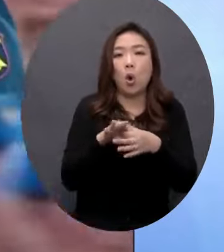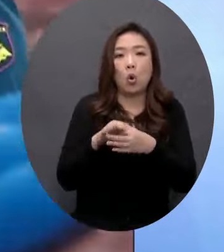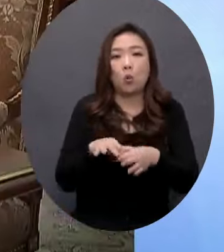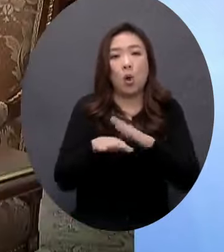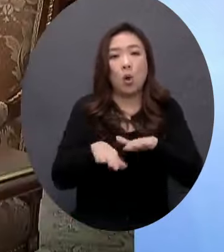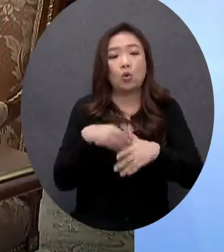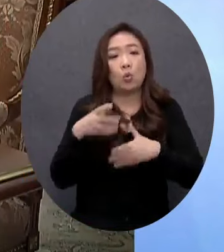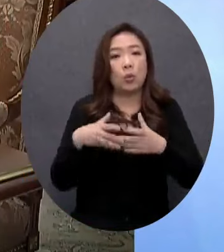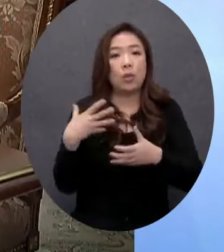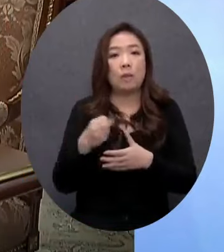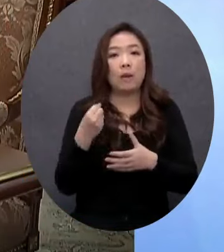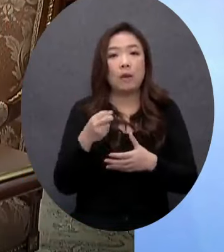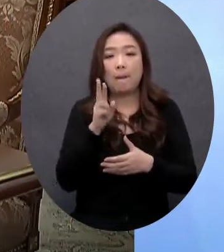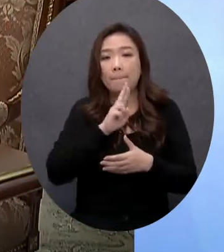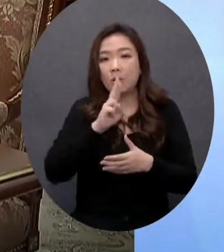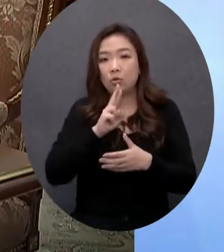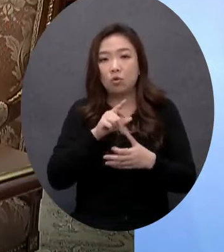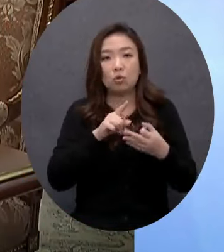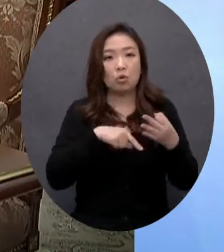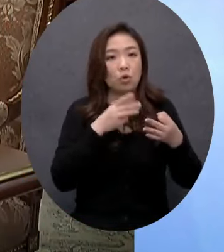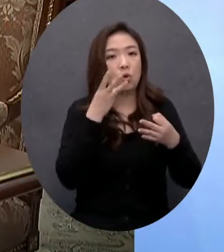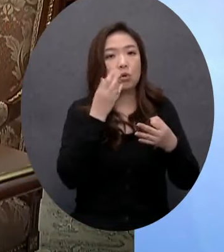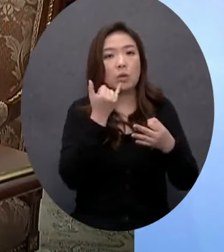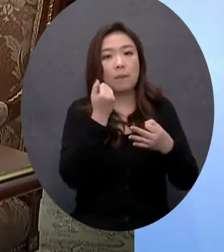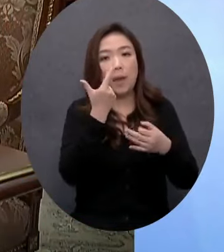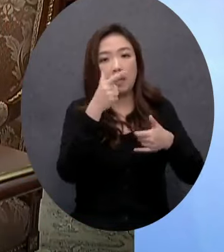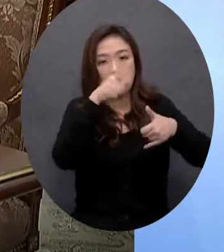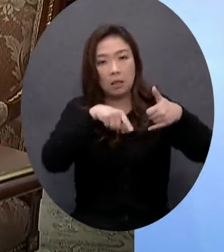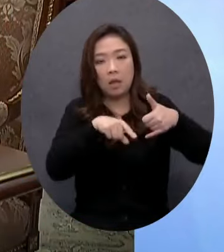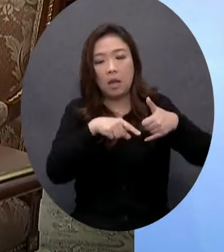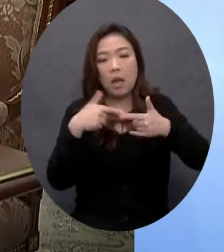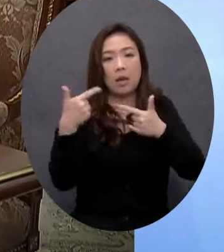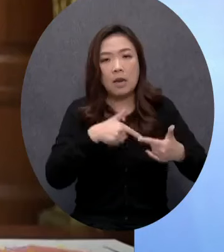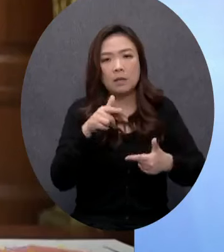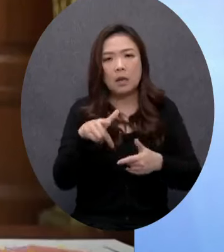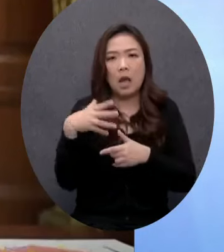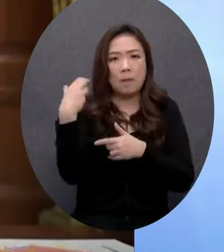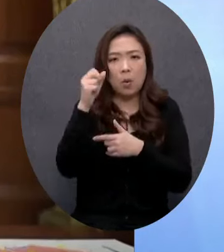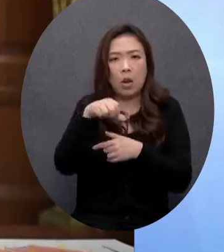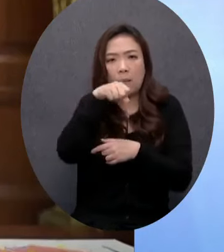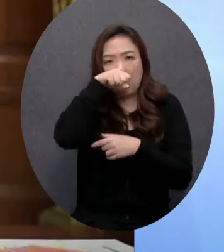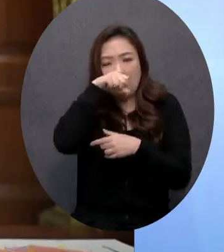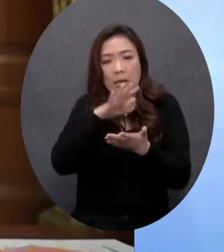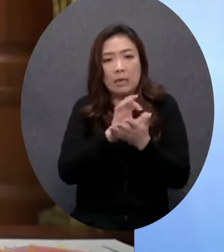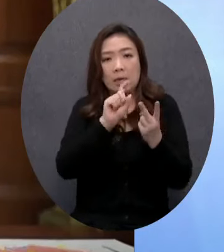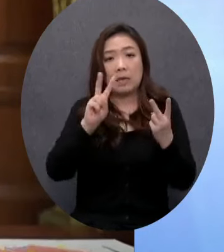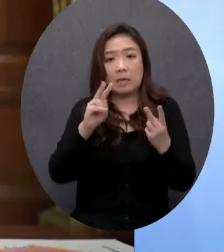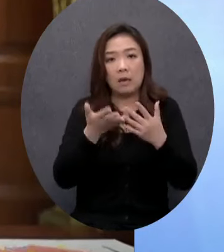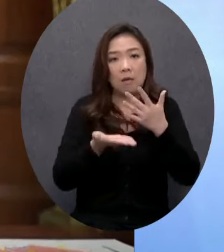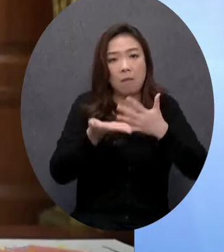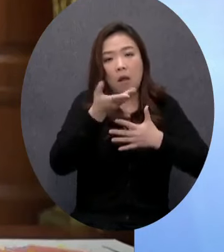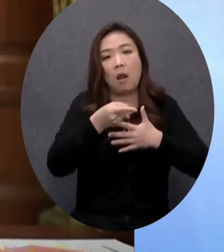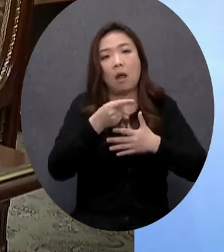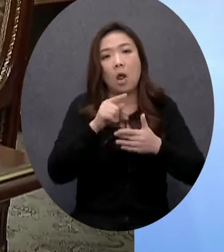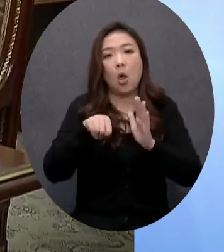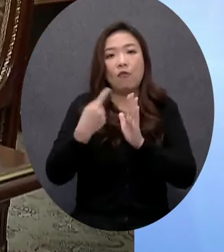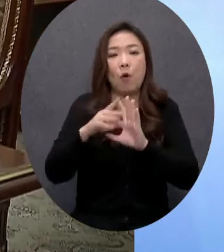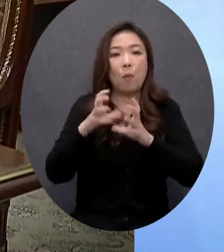书。68岁的绍伊古一直被视为普京的心腹，2012年获提拔成为国防部长。